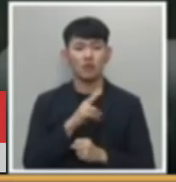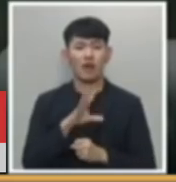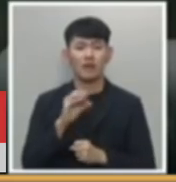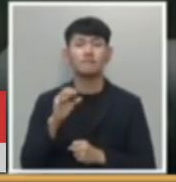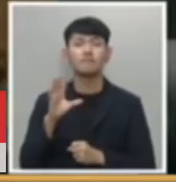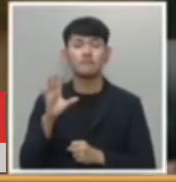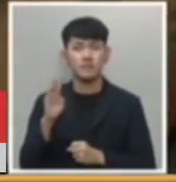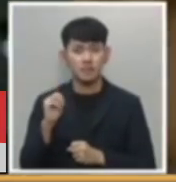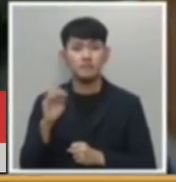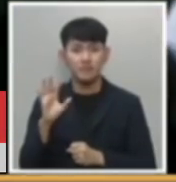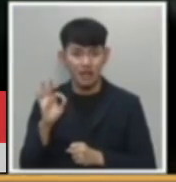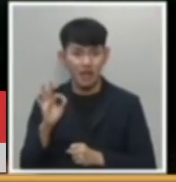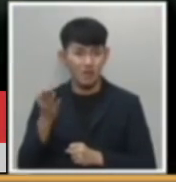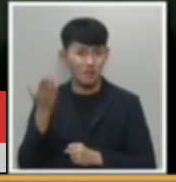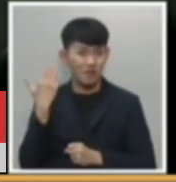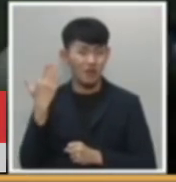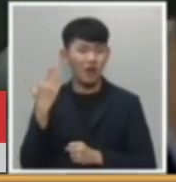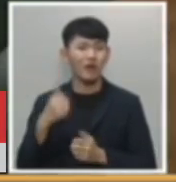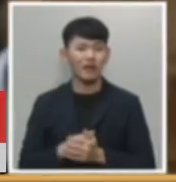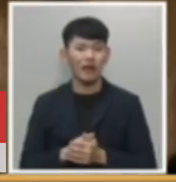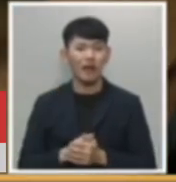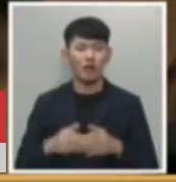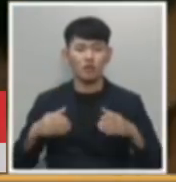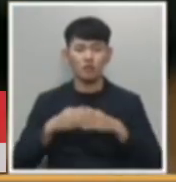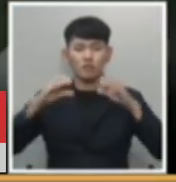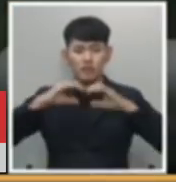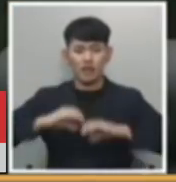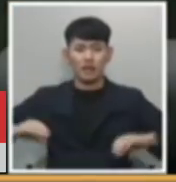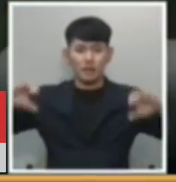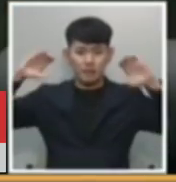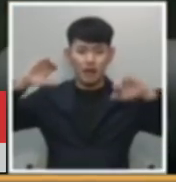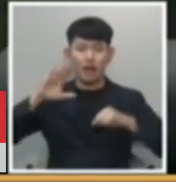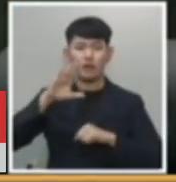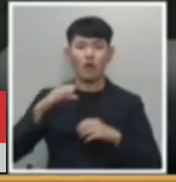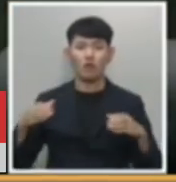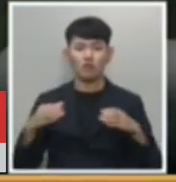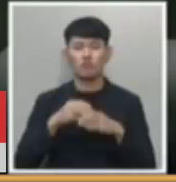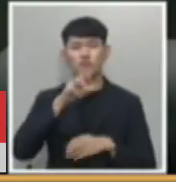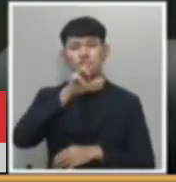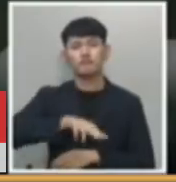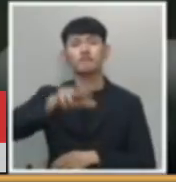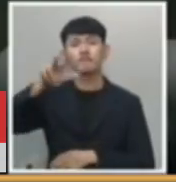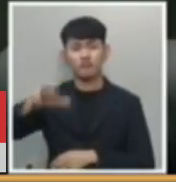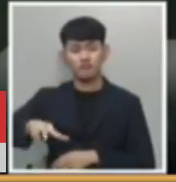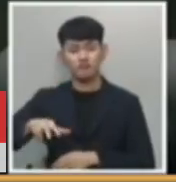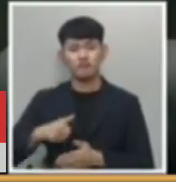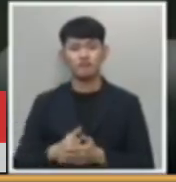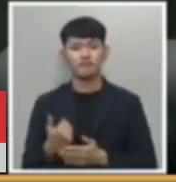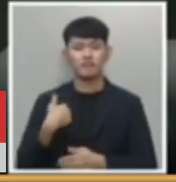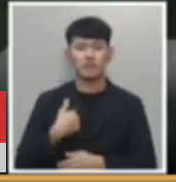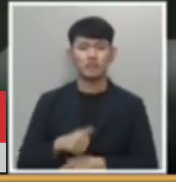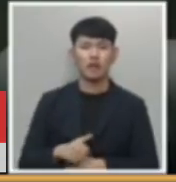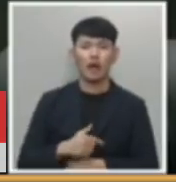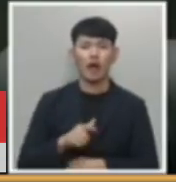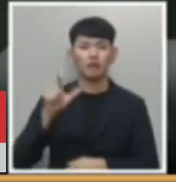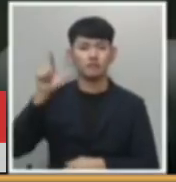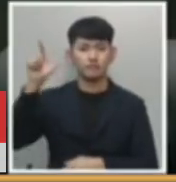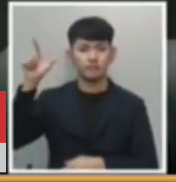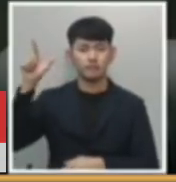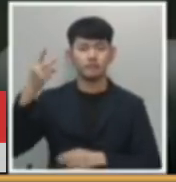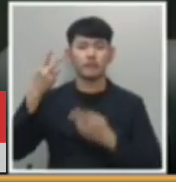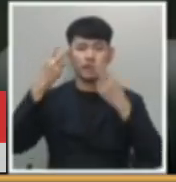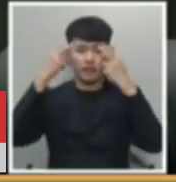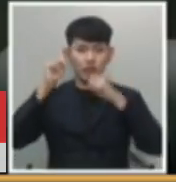2549ในสมัยนั้นเนี่ยนะครับก็เป็นรัฐบาลของพรรคไทยรักไทยมีท่านทักษิณชินวัตรเป็นนายกรัฐมนตรีนะ